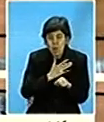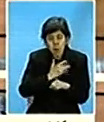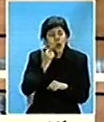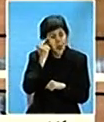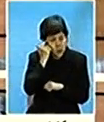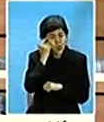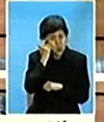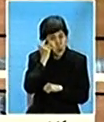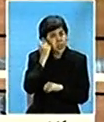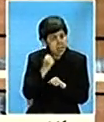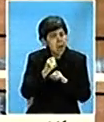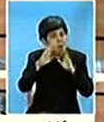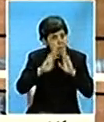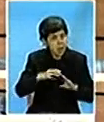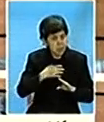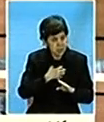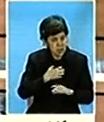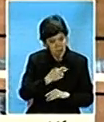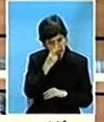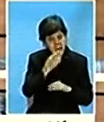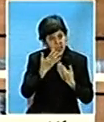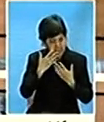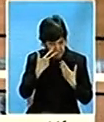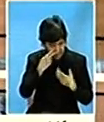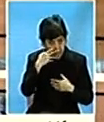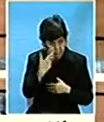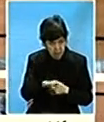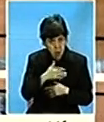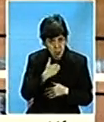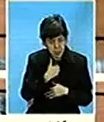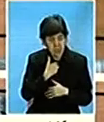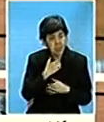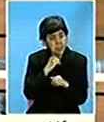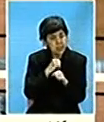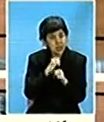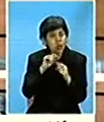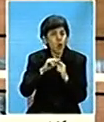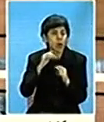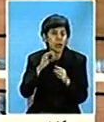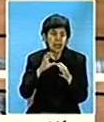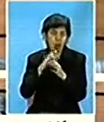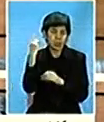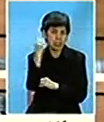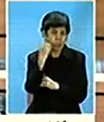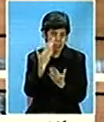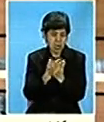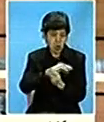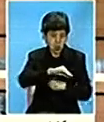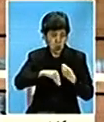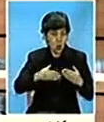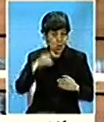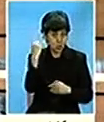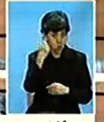องหาทุกรูปแบบแต่สิ่งที่เห็นชัดเจนก็คือเรื่องที่ได้จากการท่องเที่ยวผมดีใจ